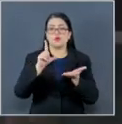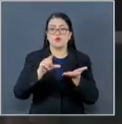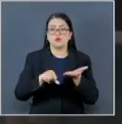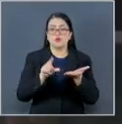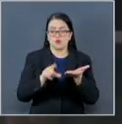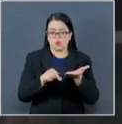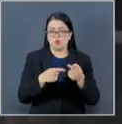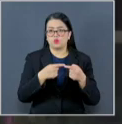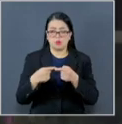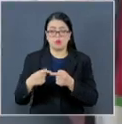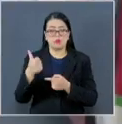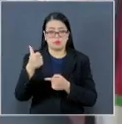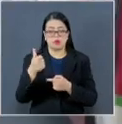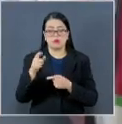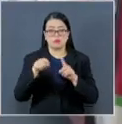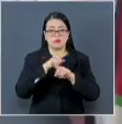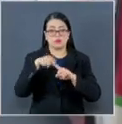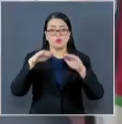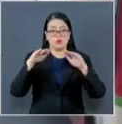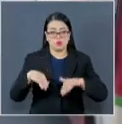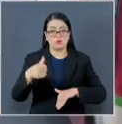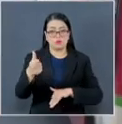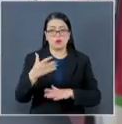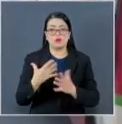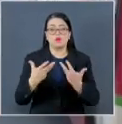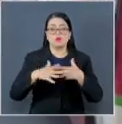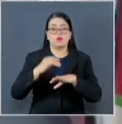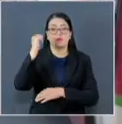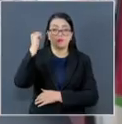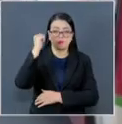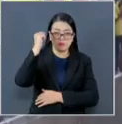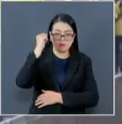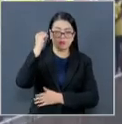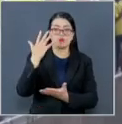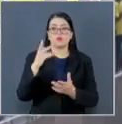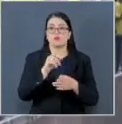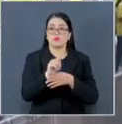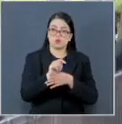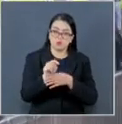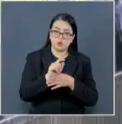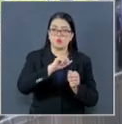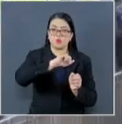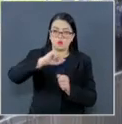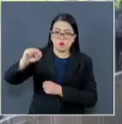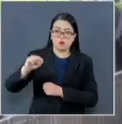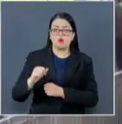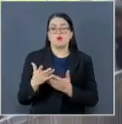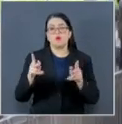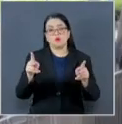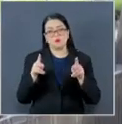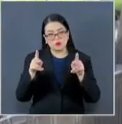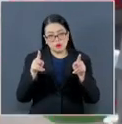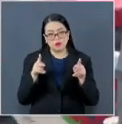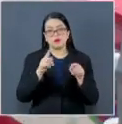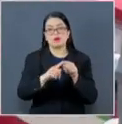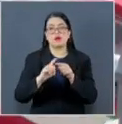สำหรับกลุ่มผู้ประกอบการรถโดยสารร่วมบริการสาธารณะทั้งรถโดยสารรถตู้มินิบัสรถเมล์รถสองแถวนะคะเข้า